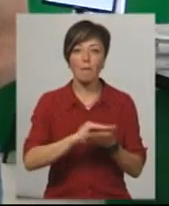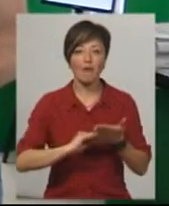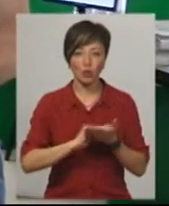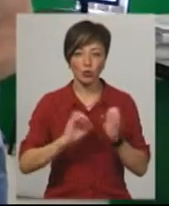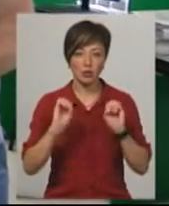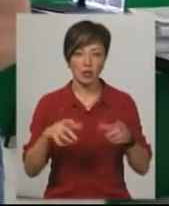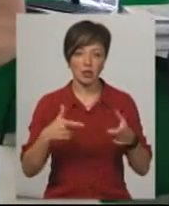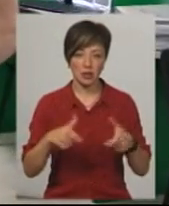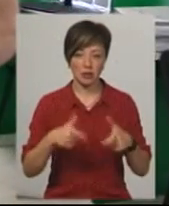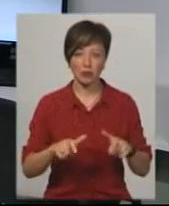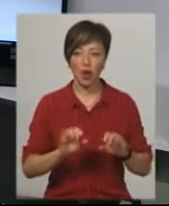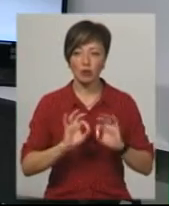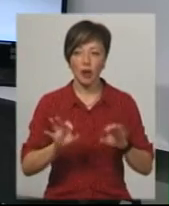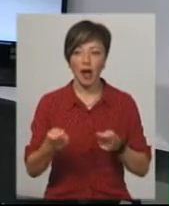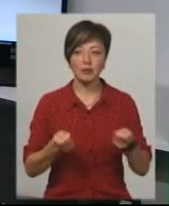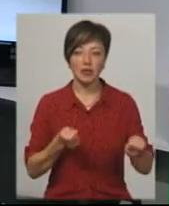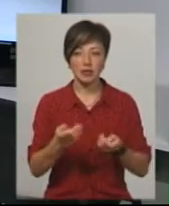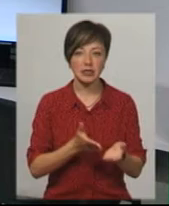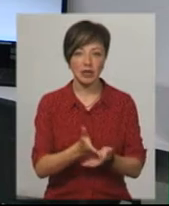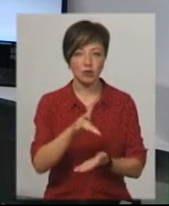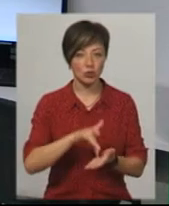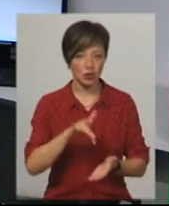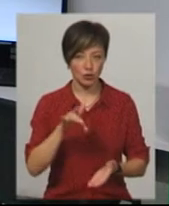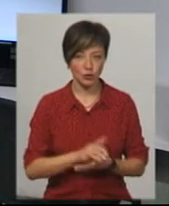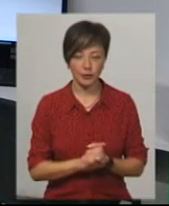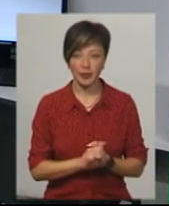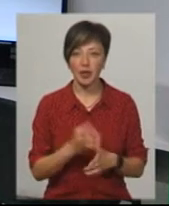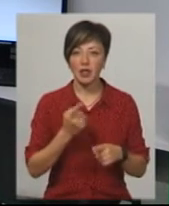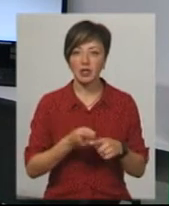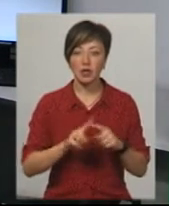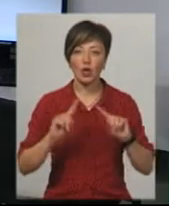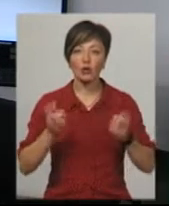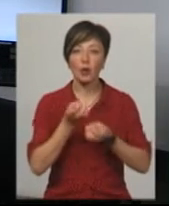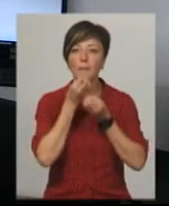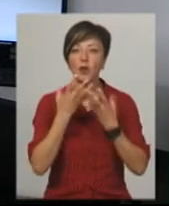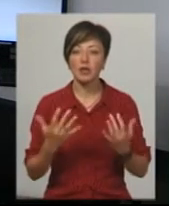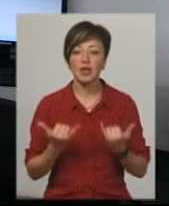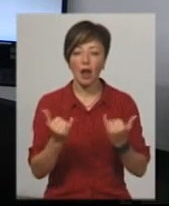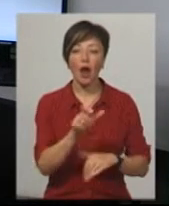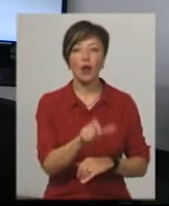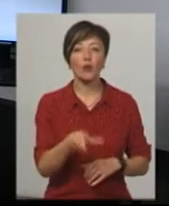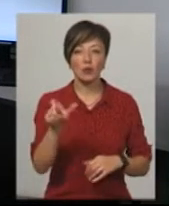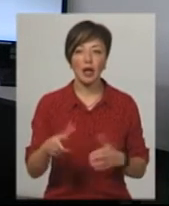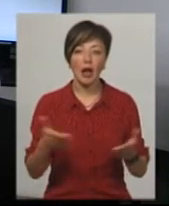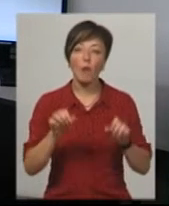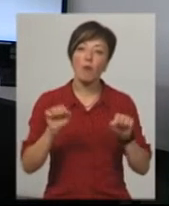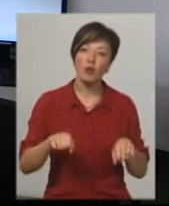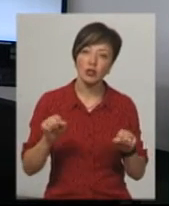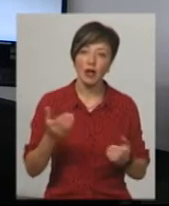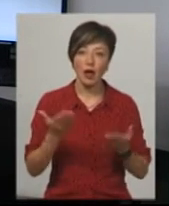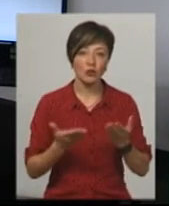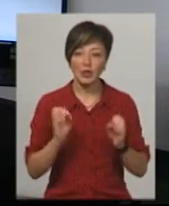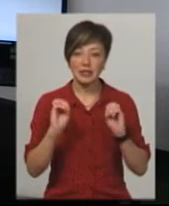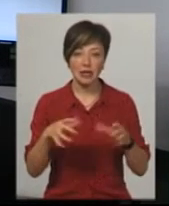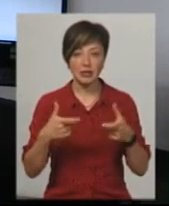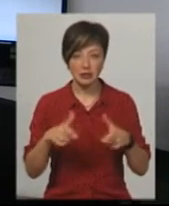розповідає адміністраторка територіального сервісного центру Вероніка Підвисоцька. Це дуже позитивно для тих людей, які, можливо, якщо не